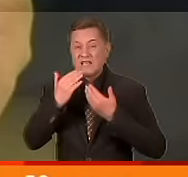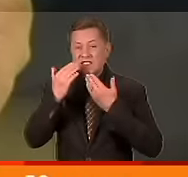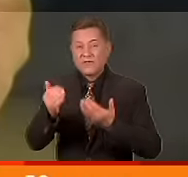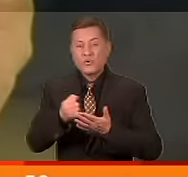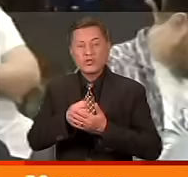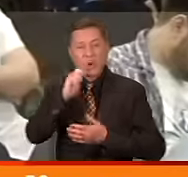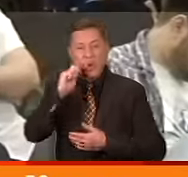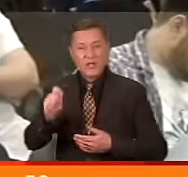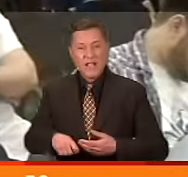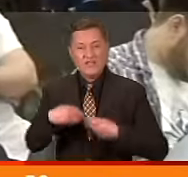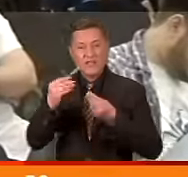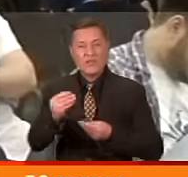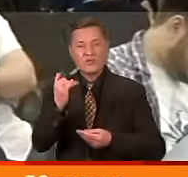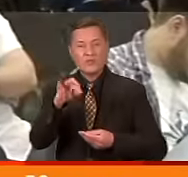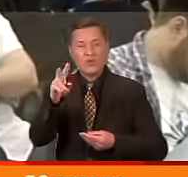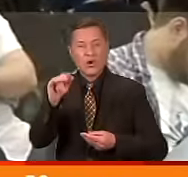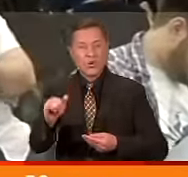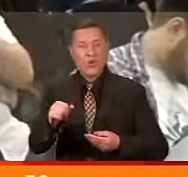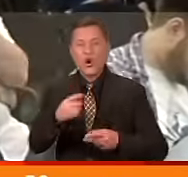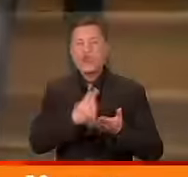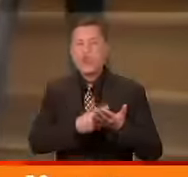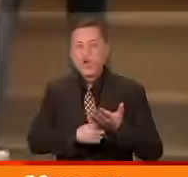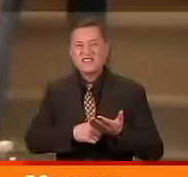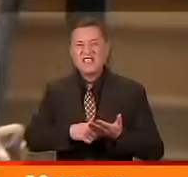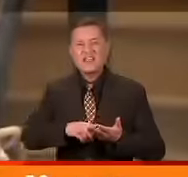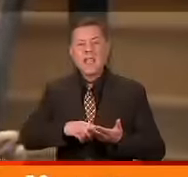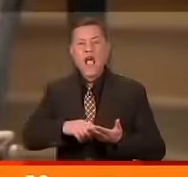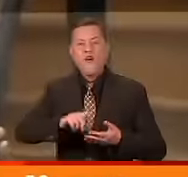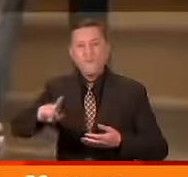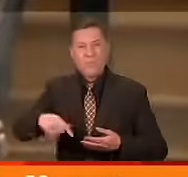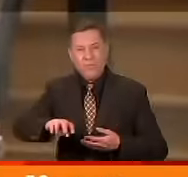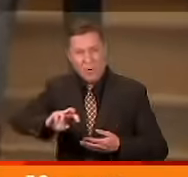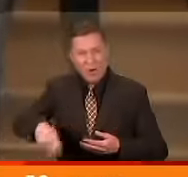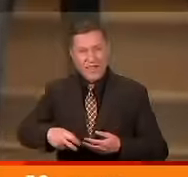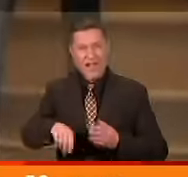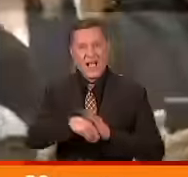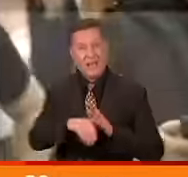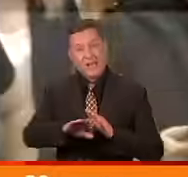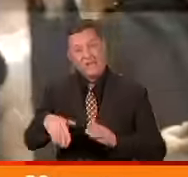українців надавати Шкутяку будь-які докази, вимоги хабарів з боку прокурорів.